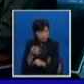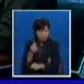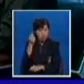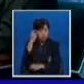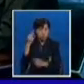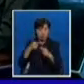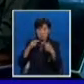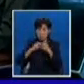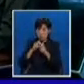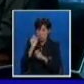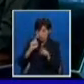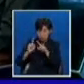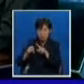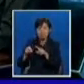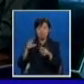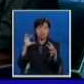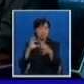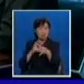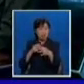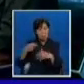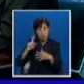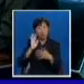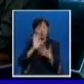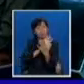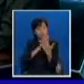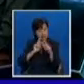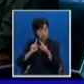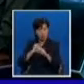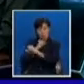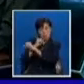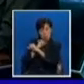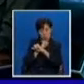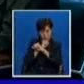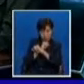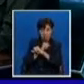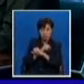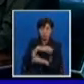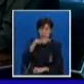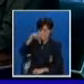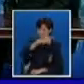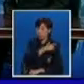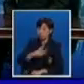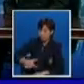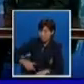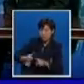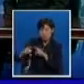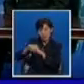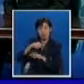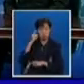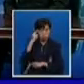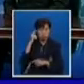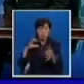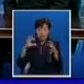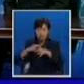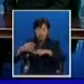คือเรื่องที่เกี่ยวข้องกับผลประโยชน์ของชาติคือการปกป้องสถาบันหลักของชาตินะครับแล้วเราก็แยกกันนะฮะส่วนเรื่องการเมือง